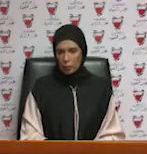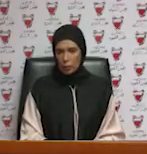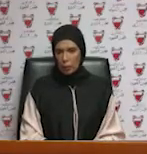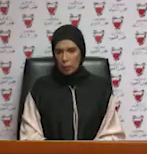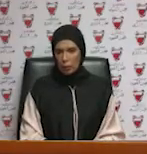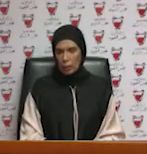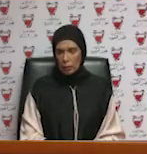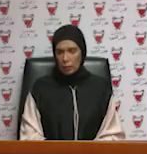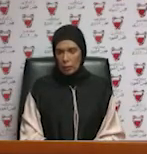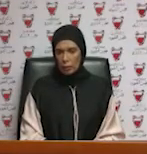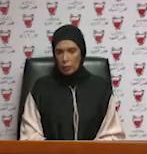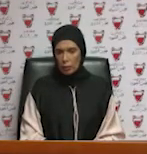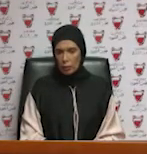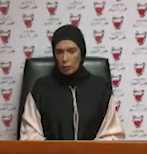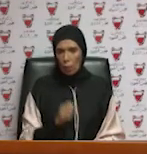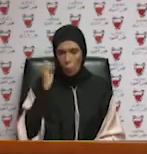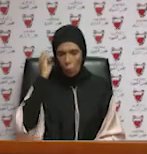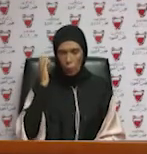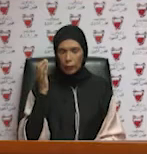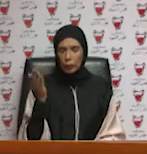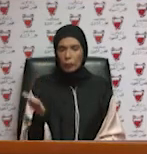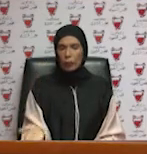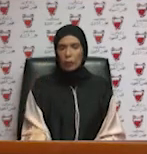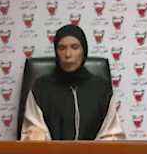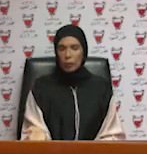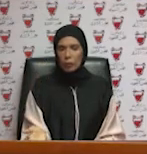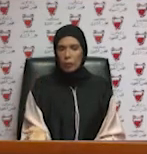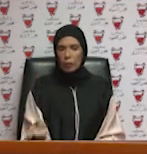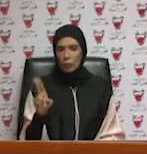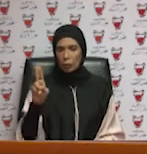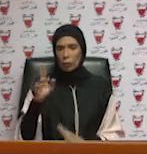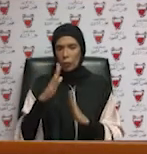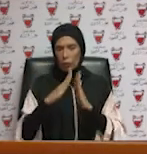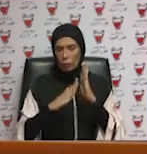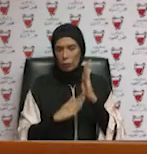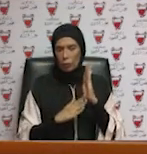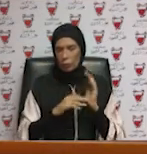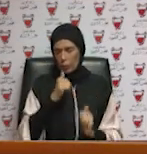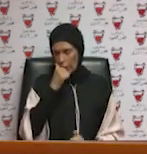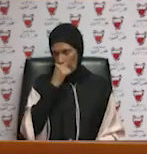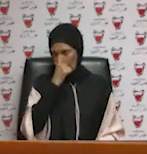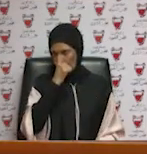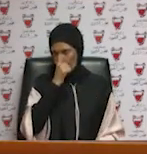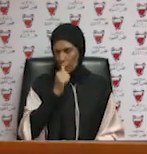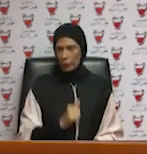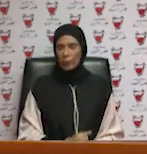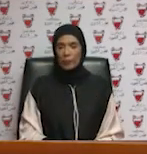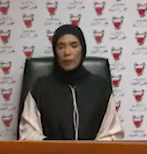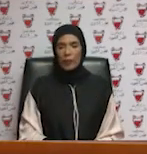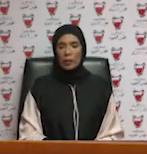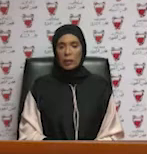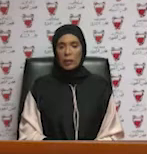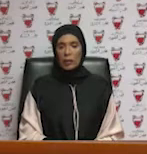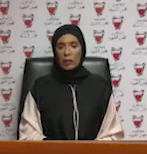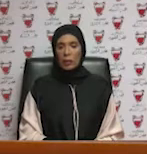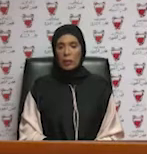3 سنوات. فهذا هو المقترح الموجود الآن في التقرير الذي تلاه الأخ المقرر، هو ما